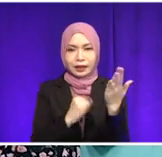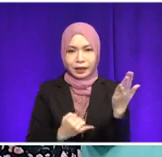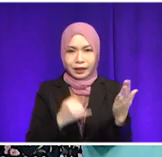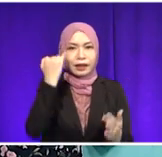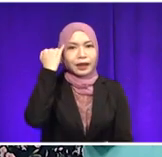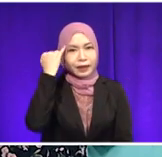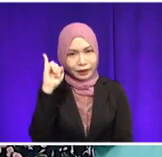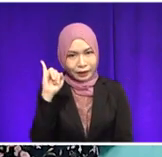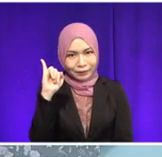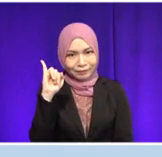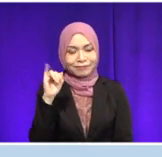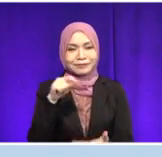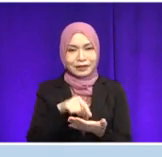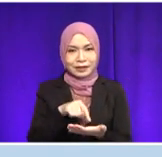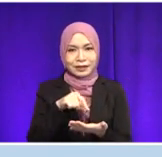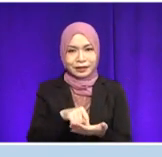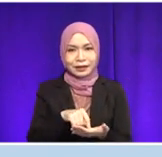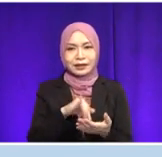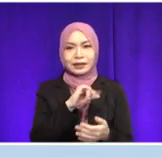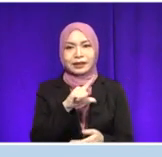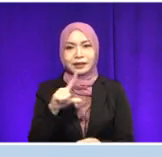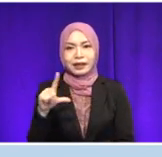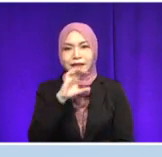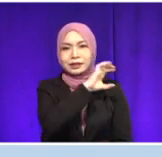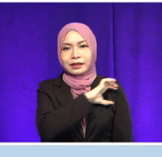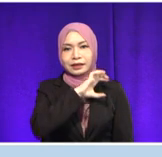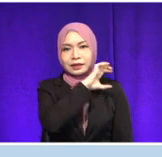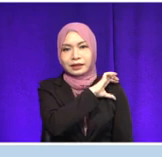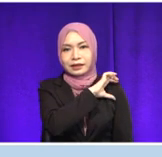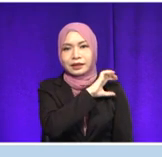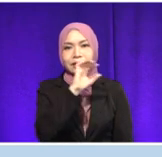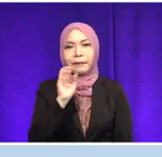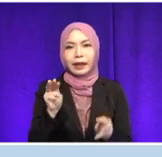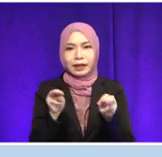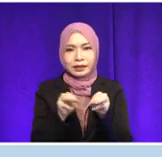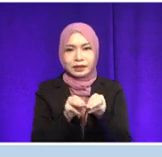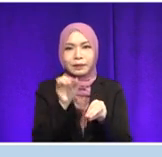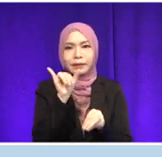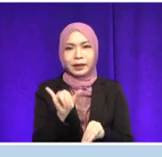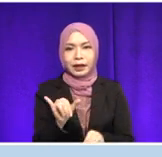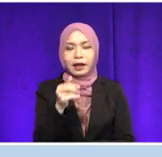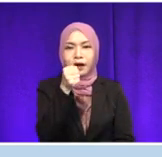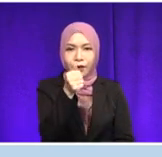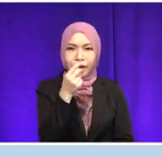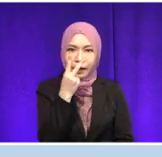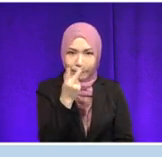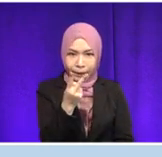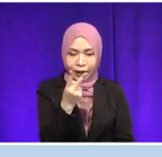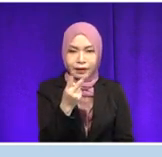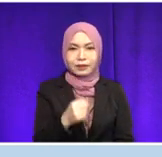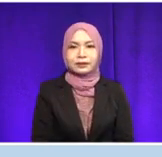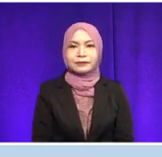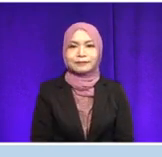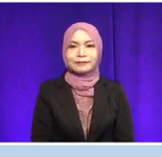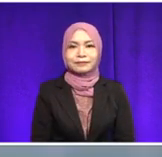di sini Inilah ciri-ciri makanan ideal seperti yang event nampak di depan tuh untuk menghasilkan satu produk